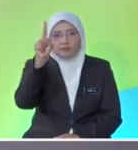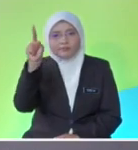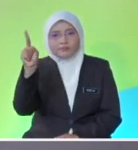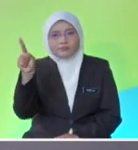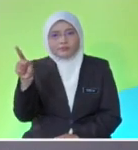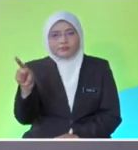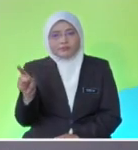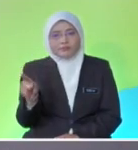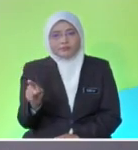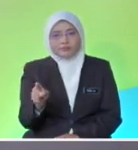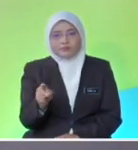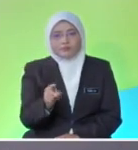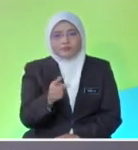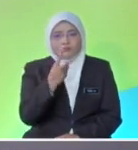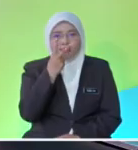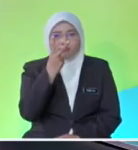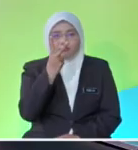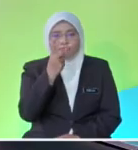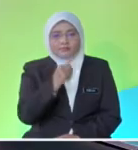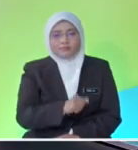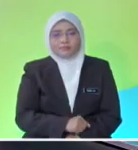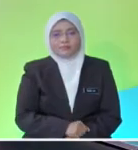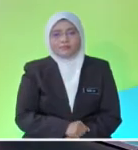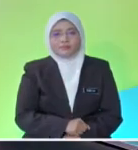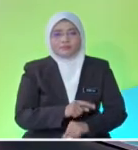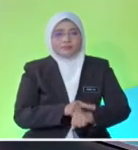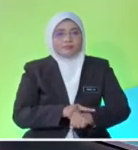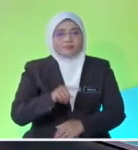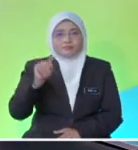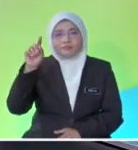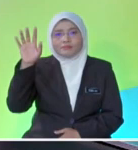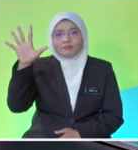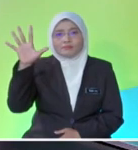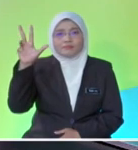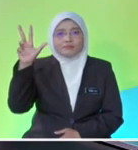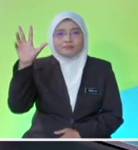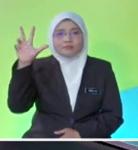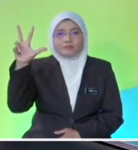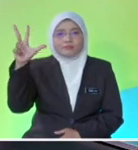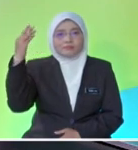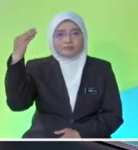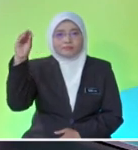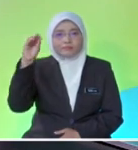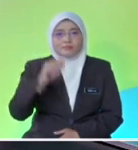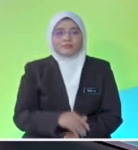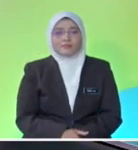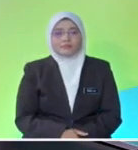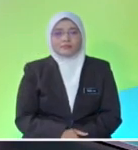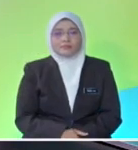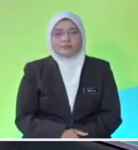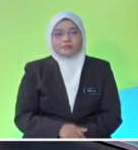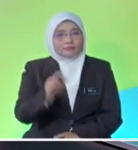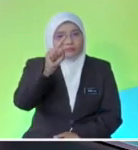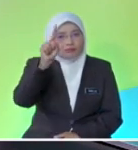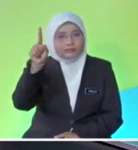5:30. Ya, betul. Dah sampai. Baik. Dan ibu pun bagi dia pergi main luar pukul 6 petang. 6